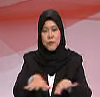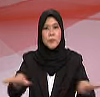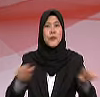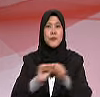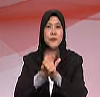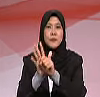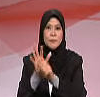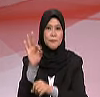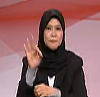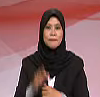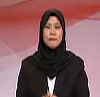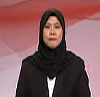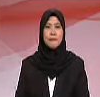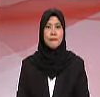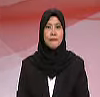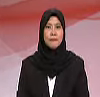jangkitan COVID-19.